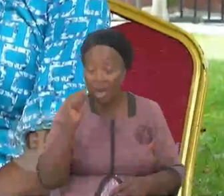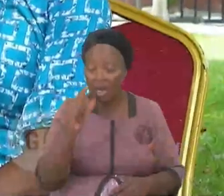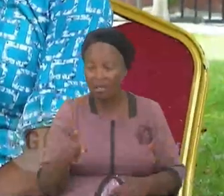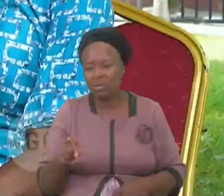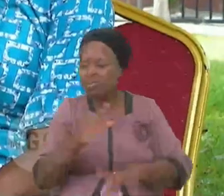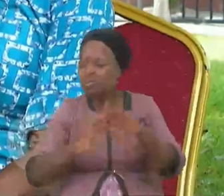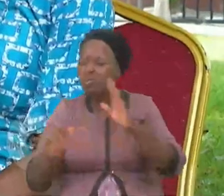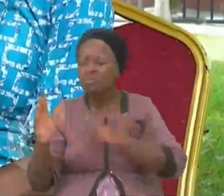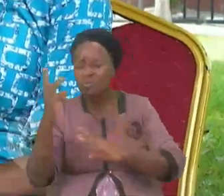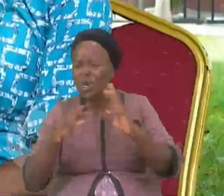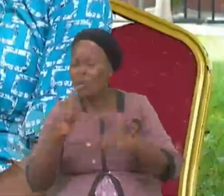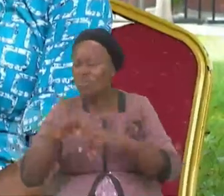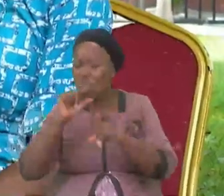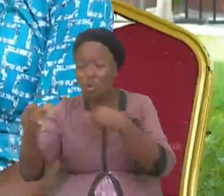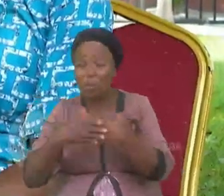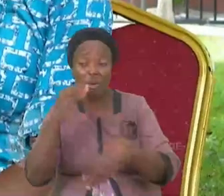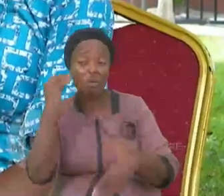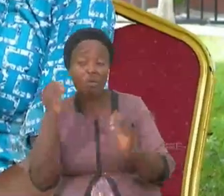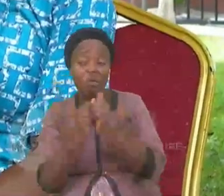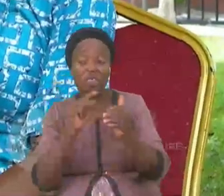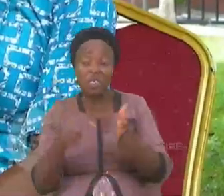que tu ne reviendras pas avec cette douleur.